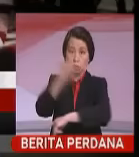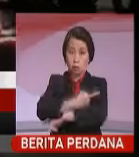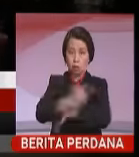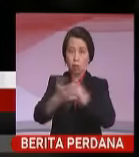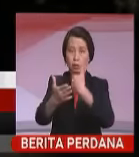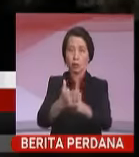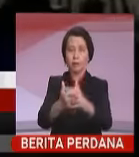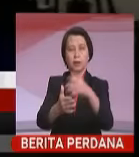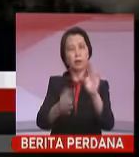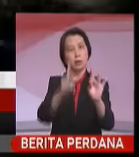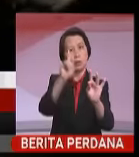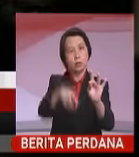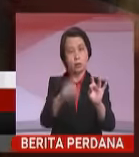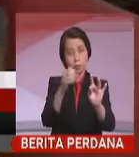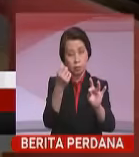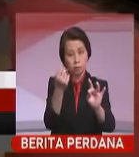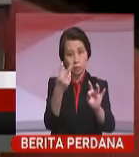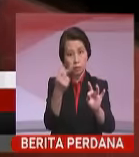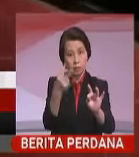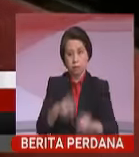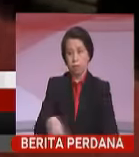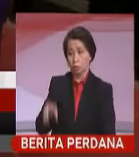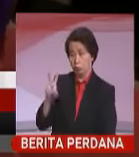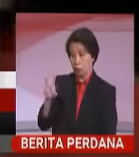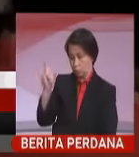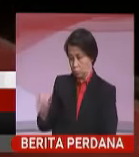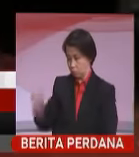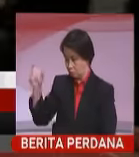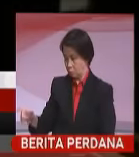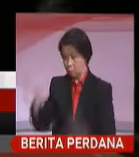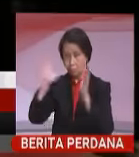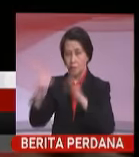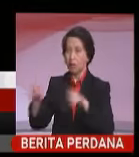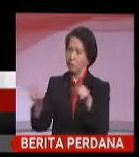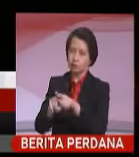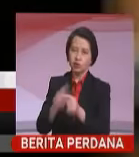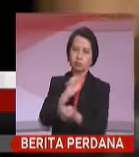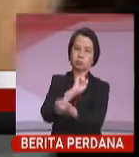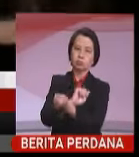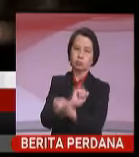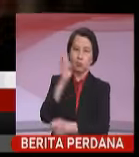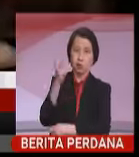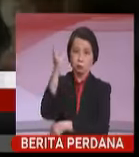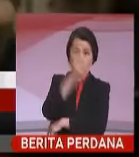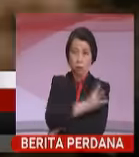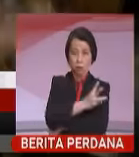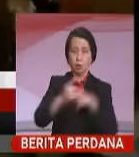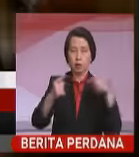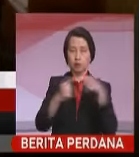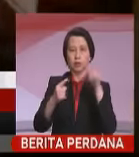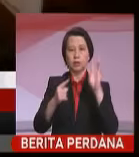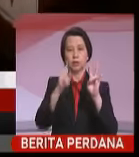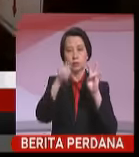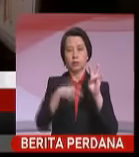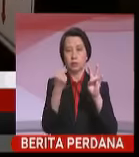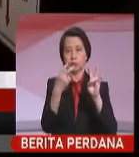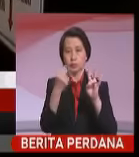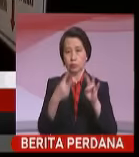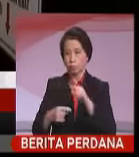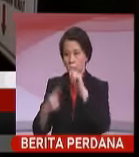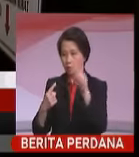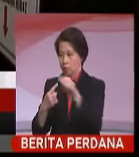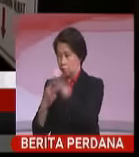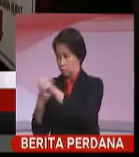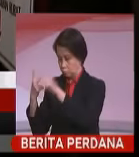8 Disember depan. Manakala dua lagi suspek warga tempatan turut disambung reman selama 6 hari hingga 7 Disember depan.